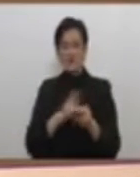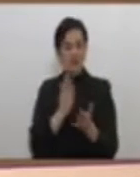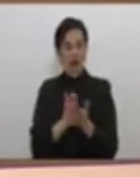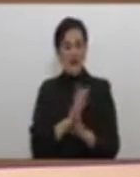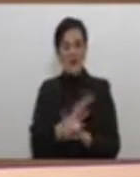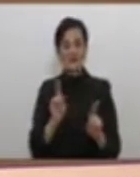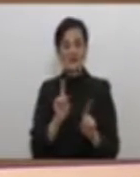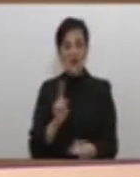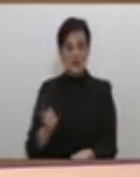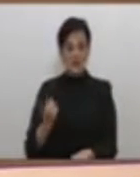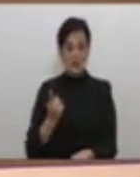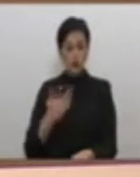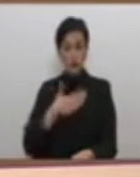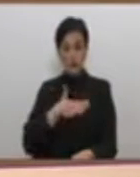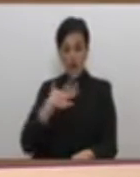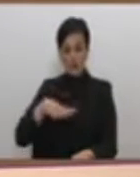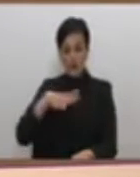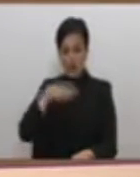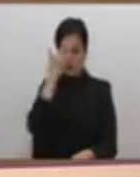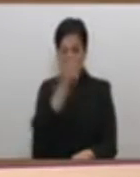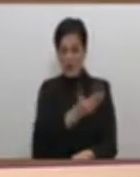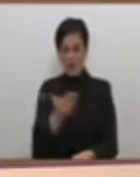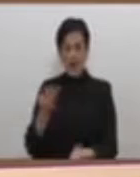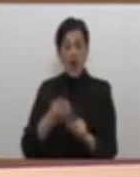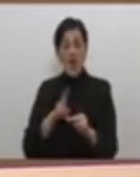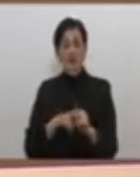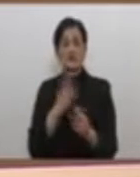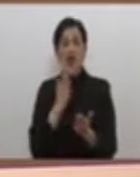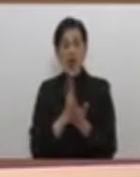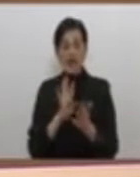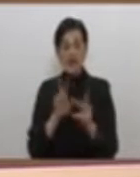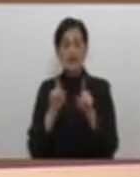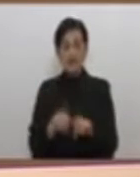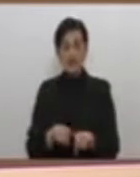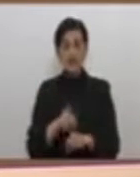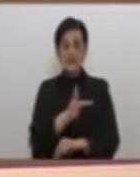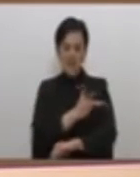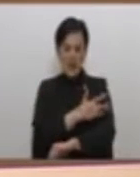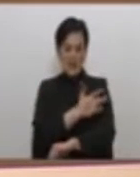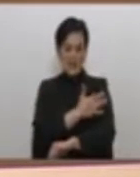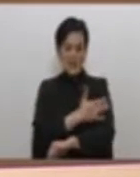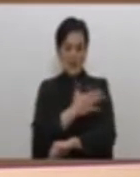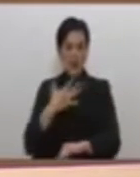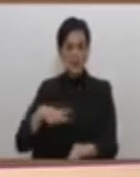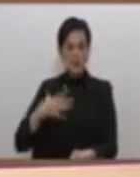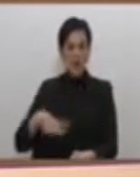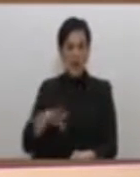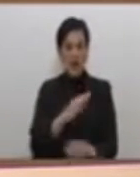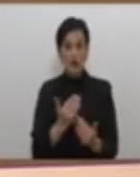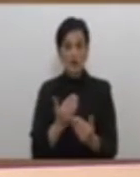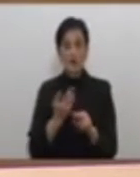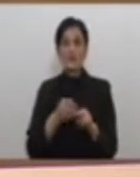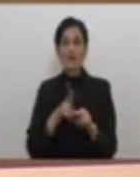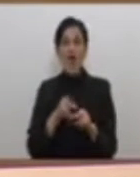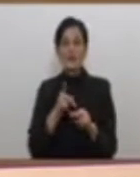რასაც ელოდება ჩვენგან ქართველი ხალხი და ეს არ არის ის, რასაც იმსახურებს საქართველო. ეს არ